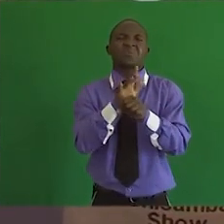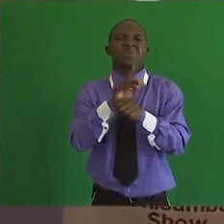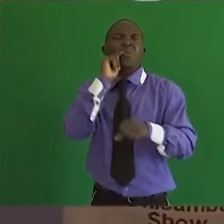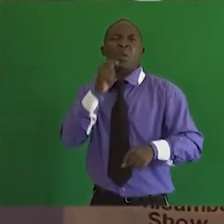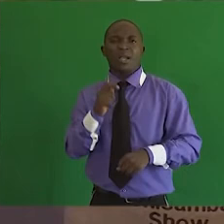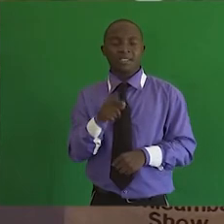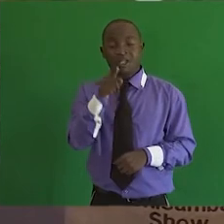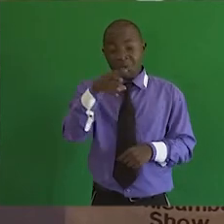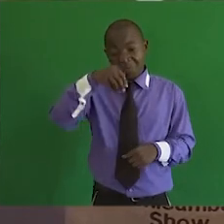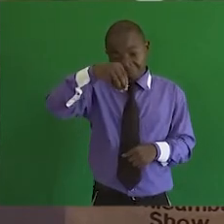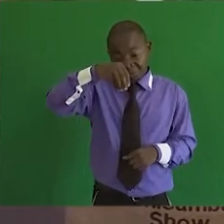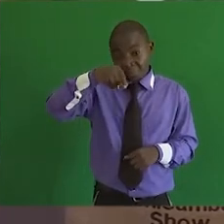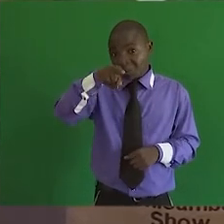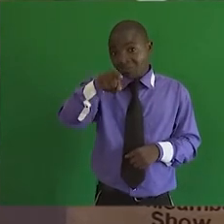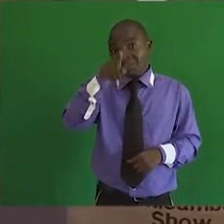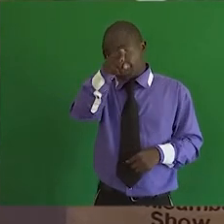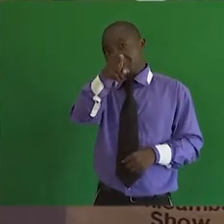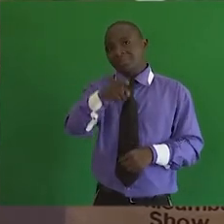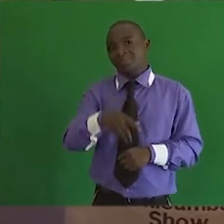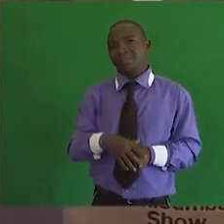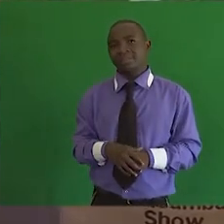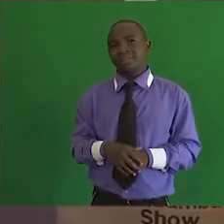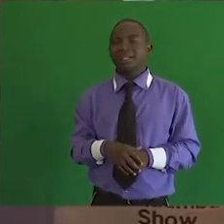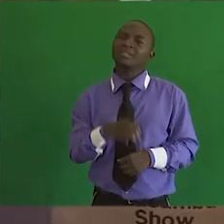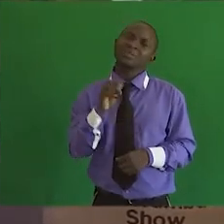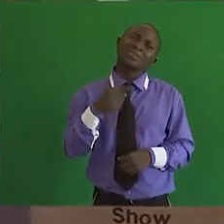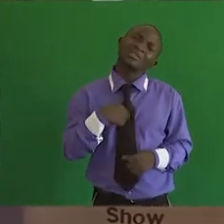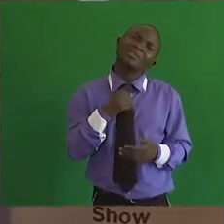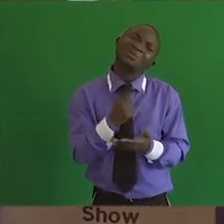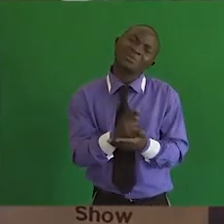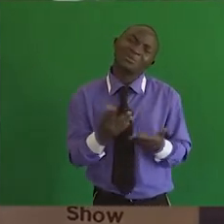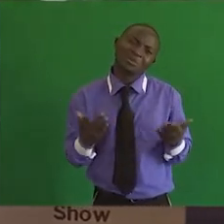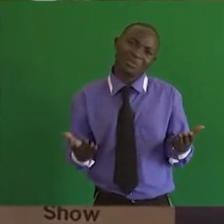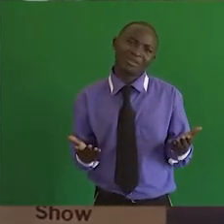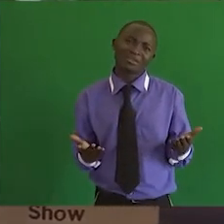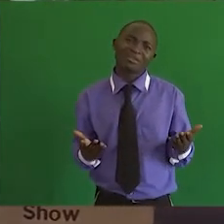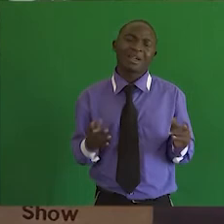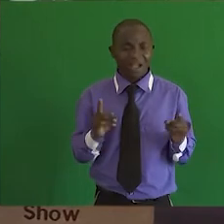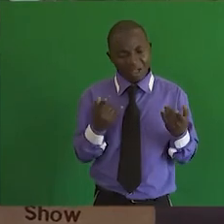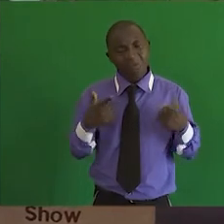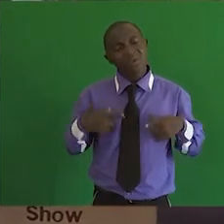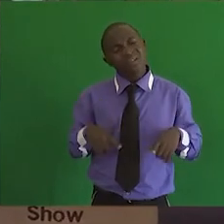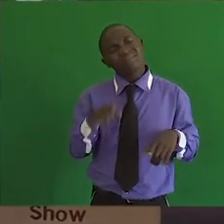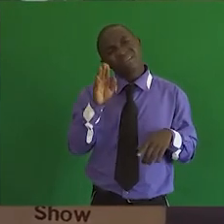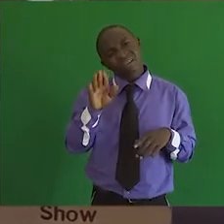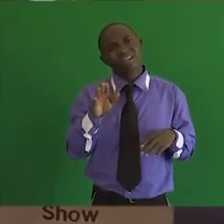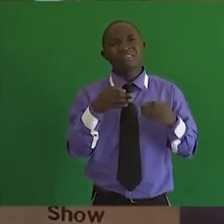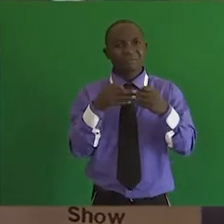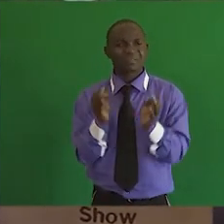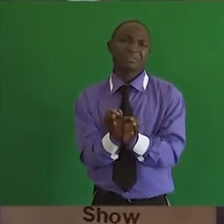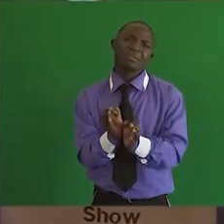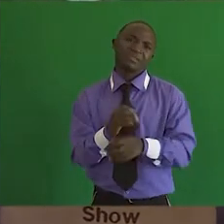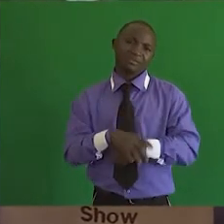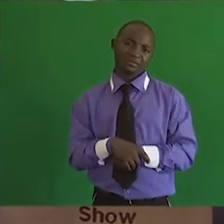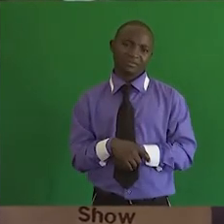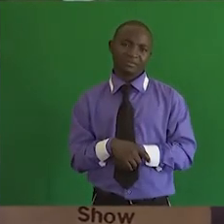munhu uye zinyekenyeke yekuti kuri kuenda mhepo ndokwawaenda kuri kuenda mhepo ndokwawaenda unoshaya zvekuziva varakidze